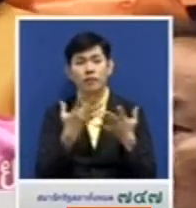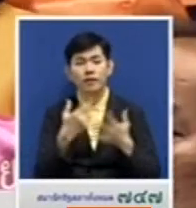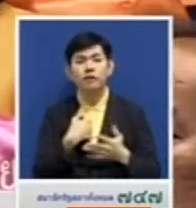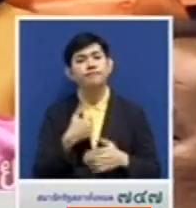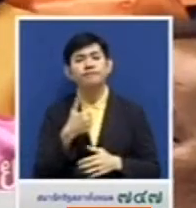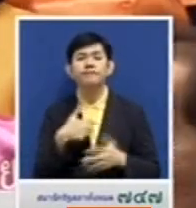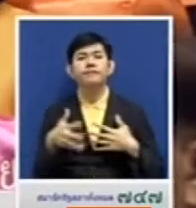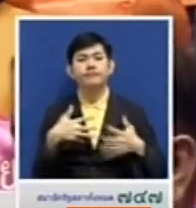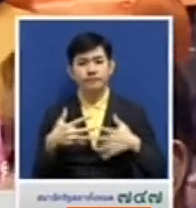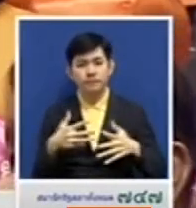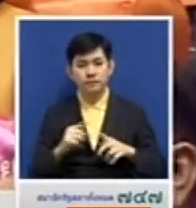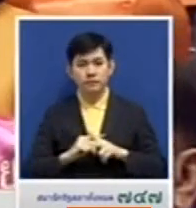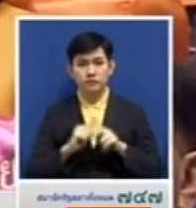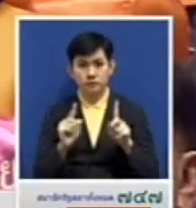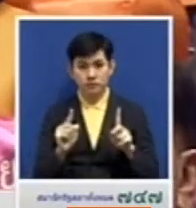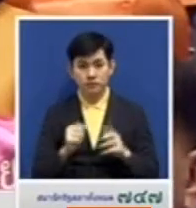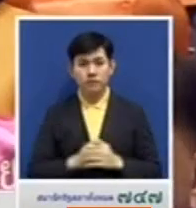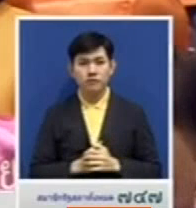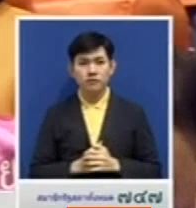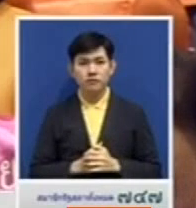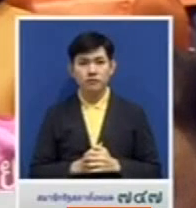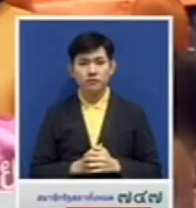าอีกอันนึงครับ